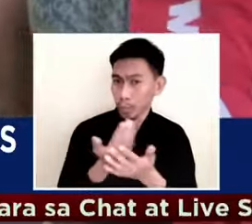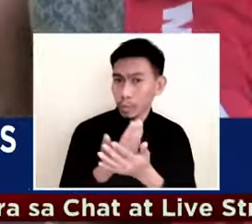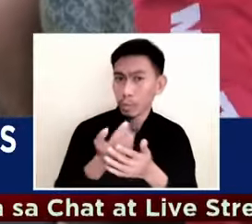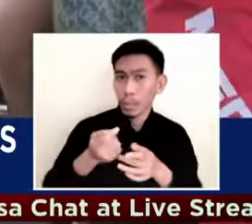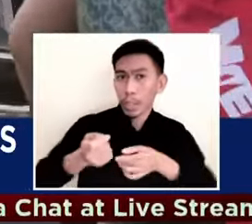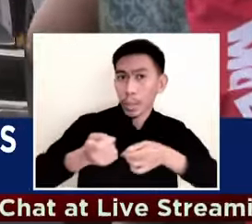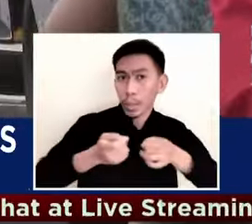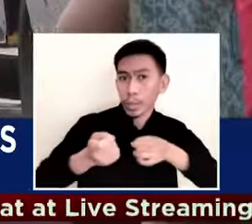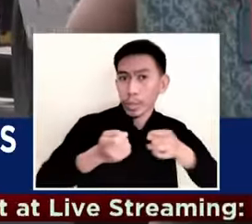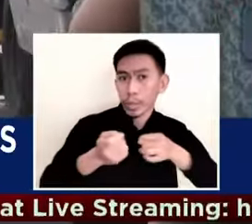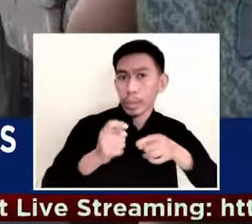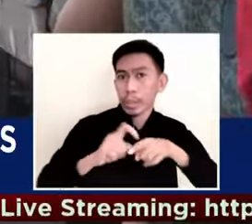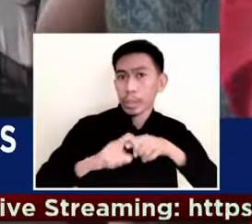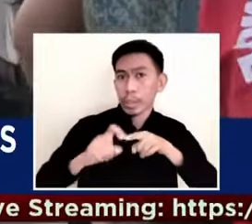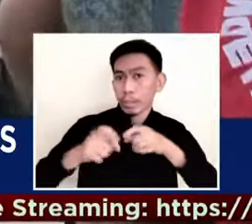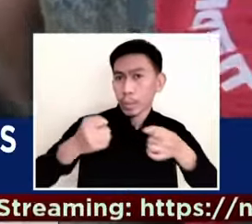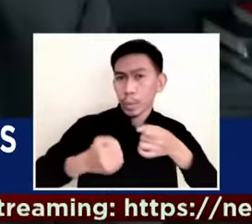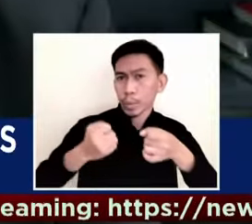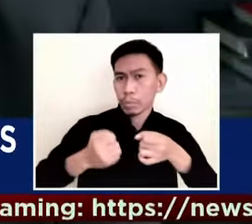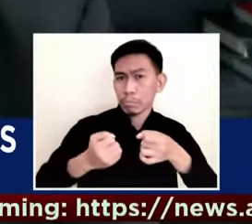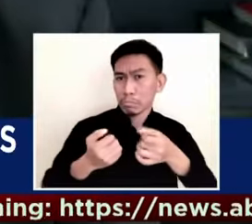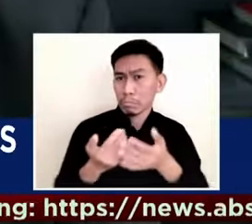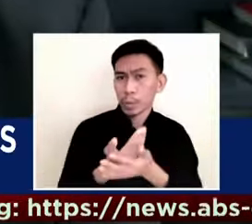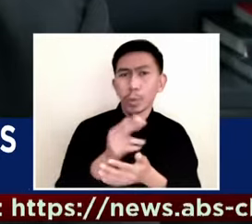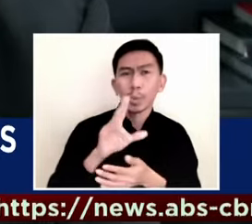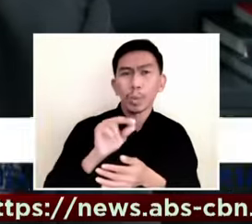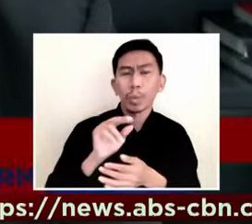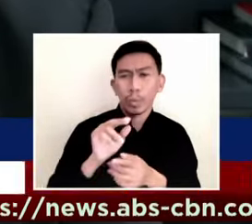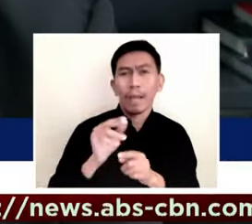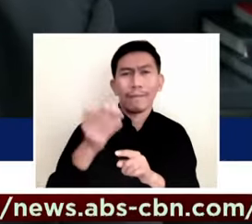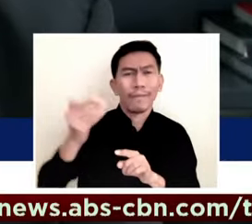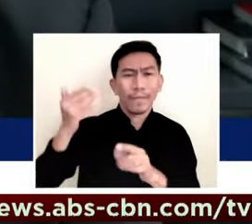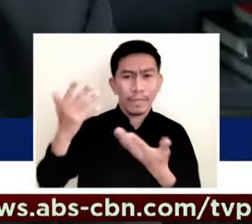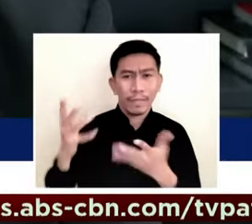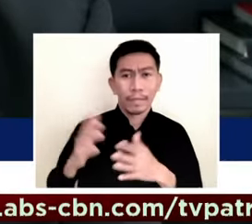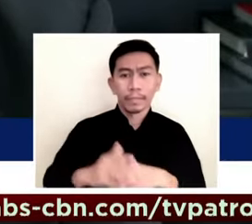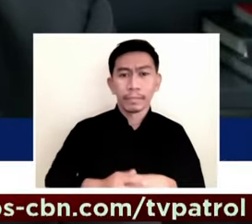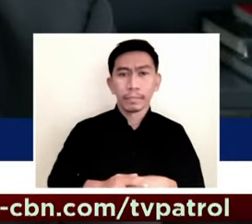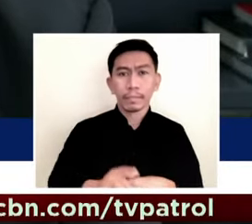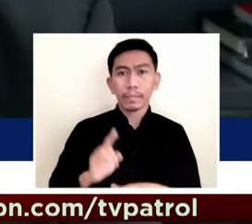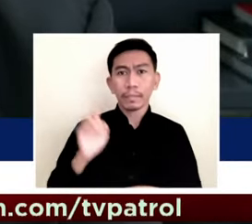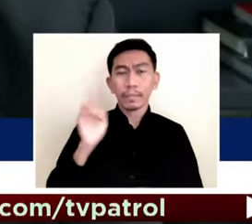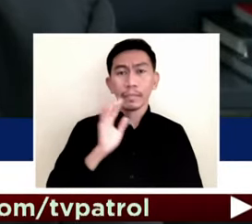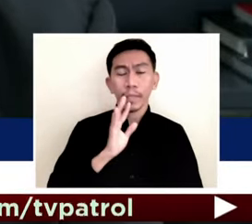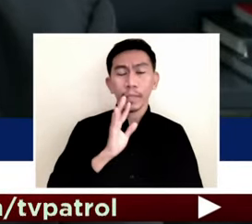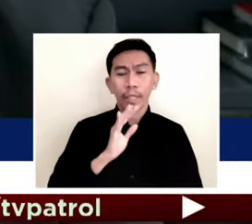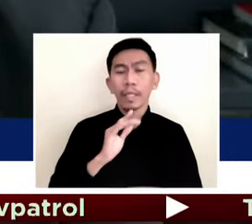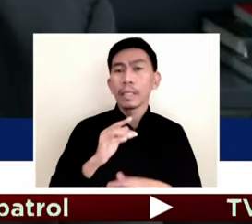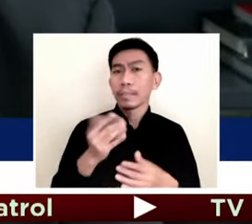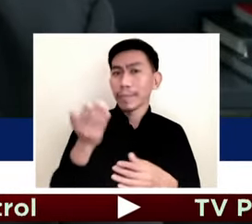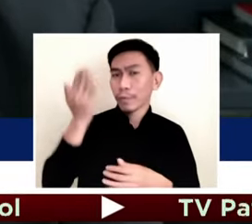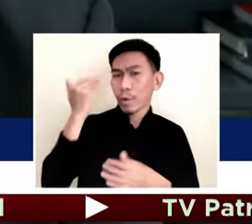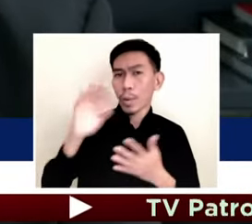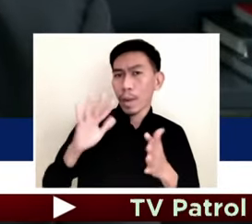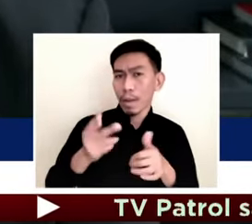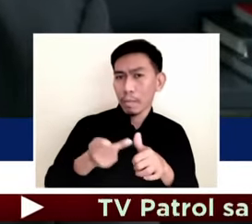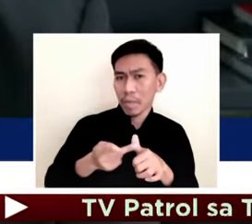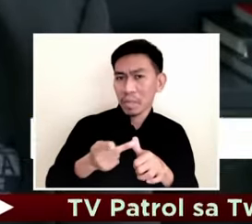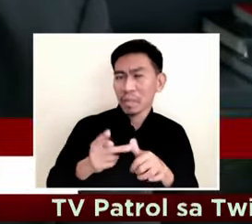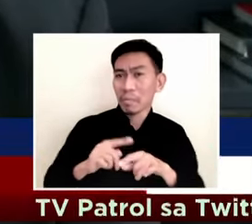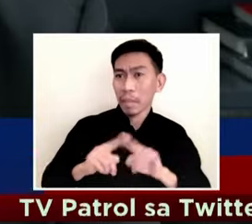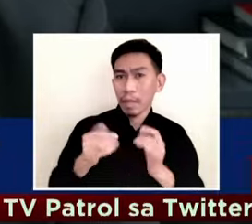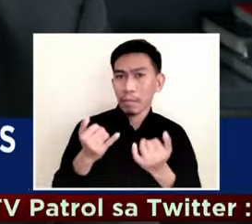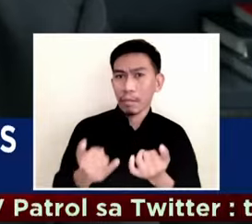national roads. Hindi lang siguro na prioritize, pero yun nga, dahil sa nakikita nating insidente ng mga